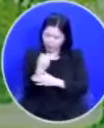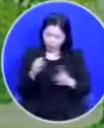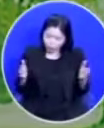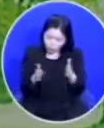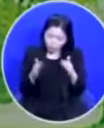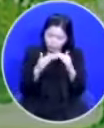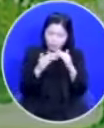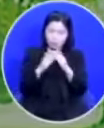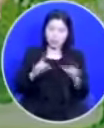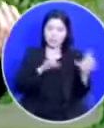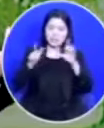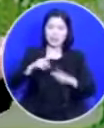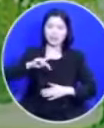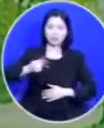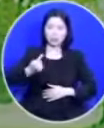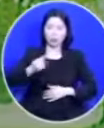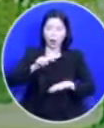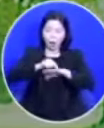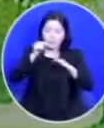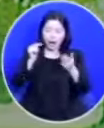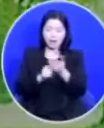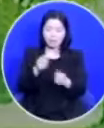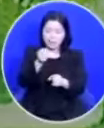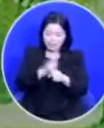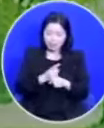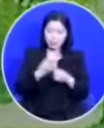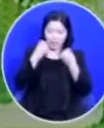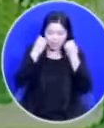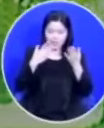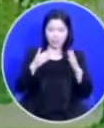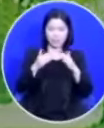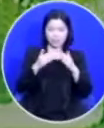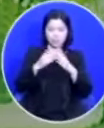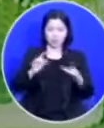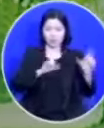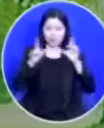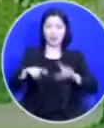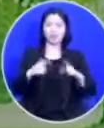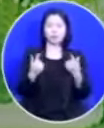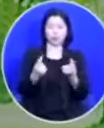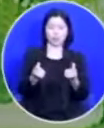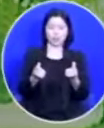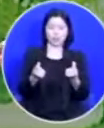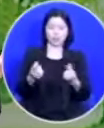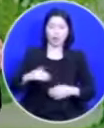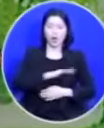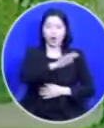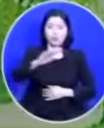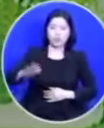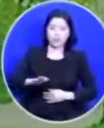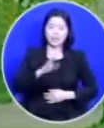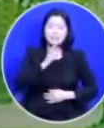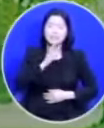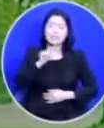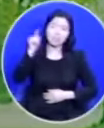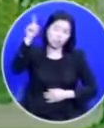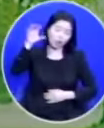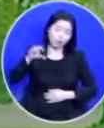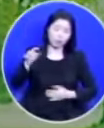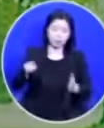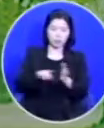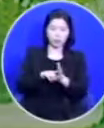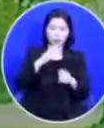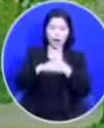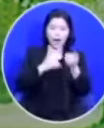만큼은 이미 3 집에서 사는 겁니다 우리가 진짜 천국 을 믿고 하나님의